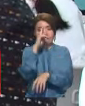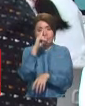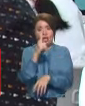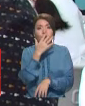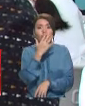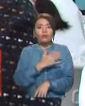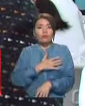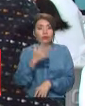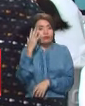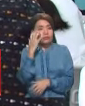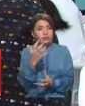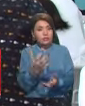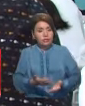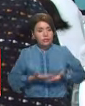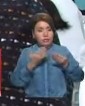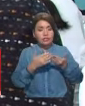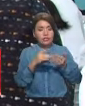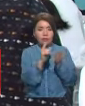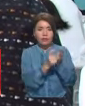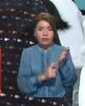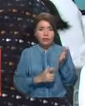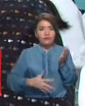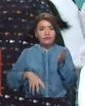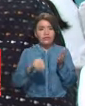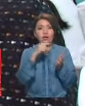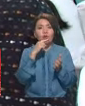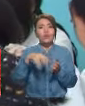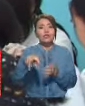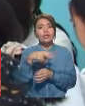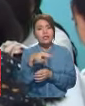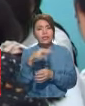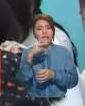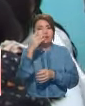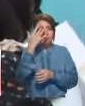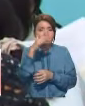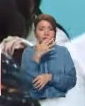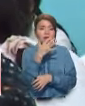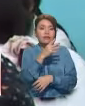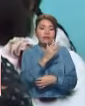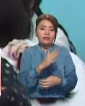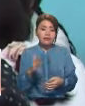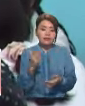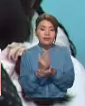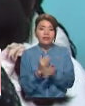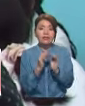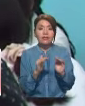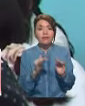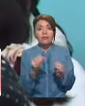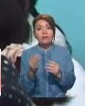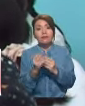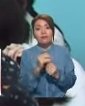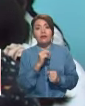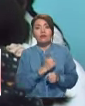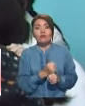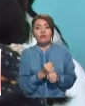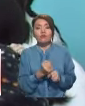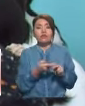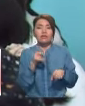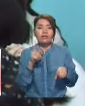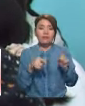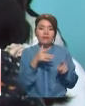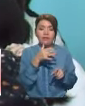Я прочитала практически всех русских классиков зарубежных. Сейчас, вот, например, когда даже с детьми работаем, иногда нет времени